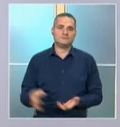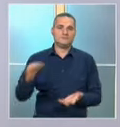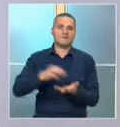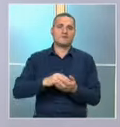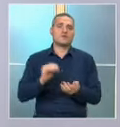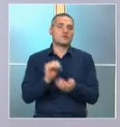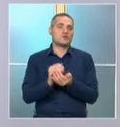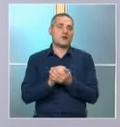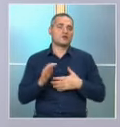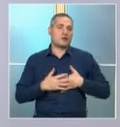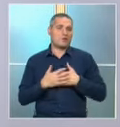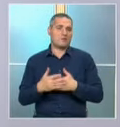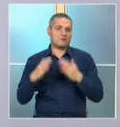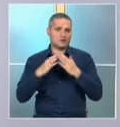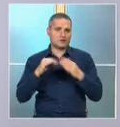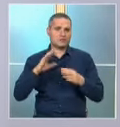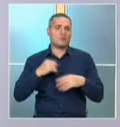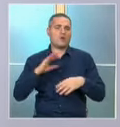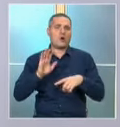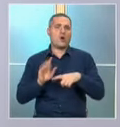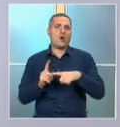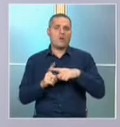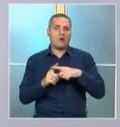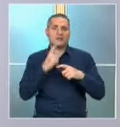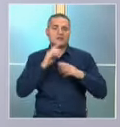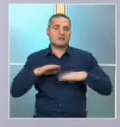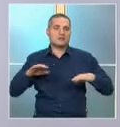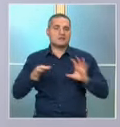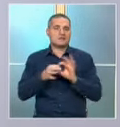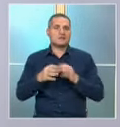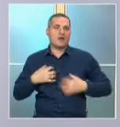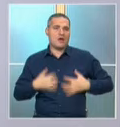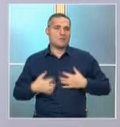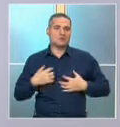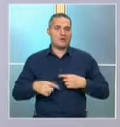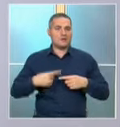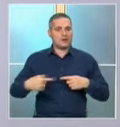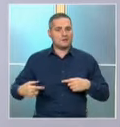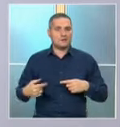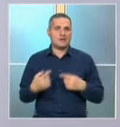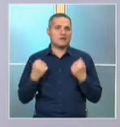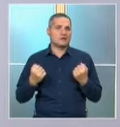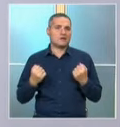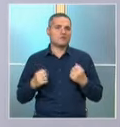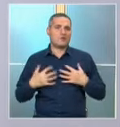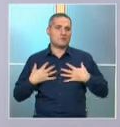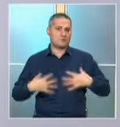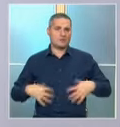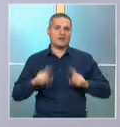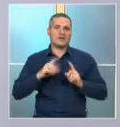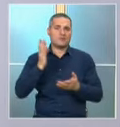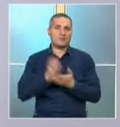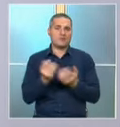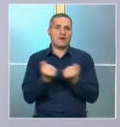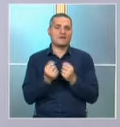Присъствието на домашен любимец вкъщи има много ползи за децата, свързани с емоционалното им развитие, здравословното състояние и не на